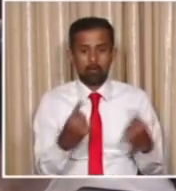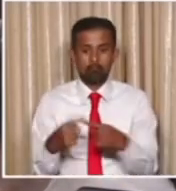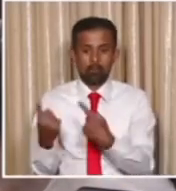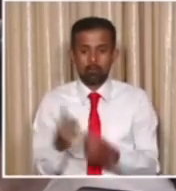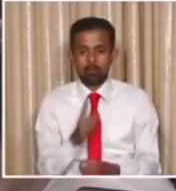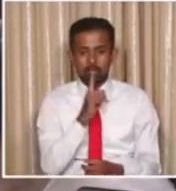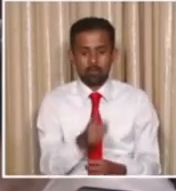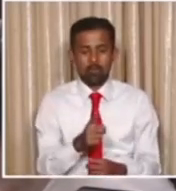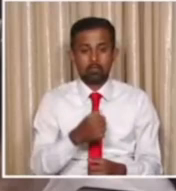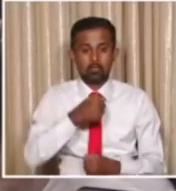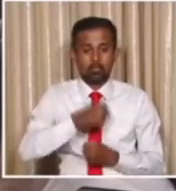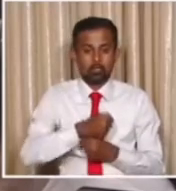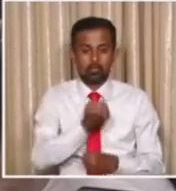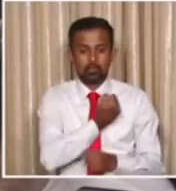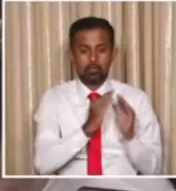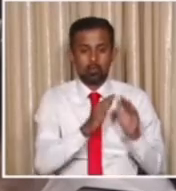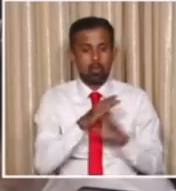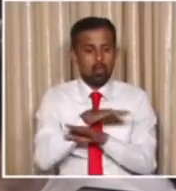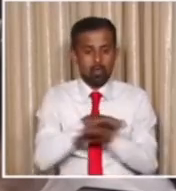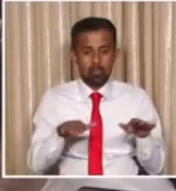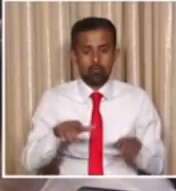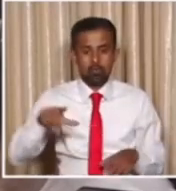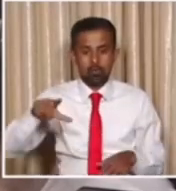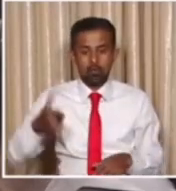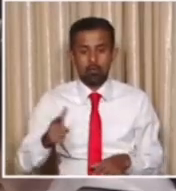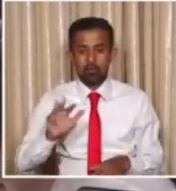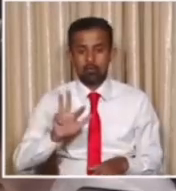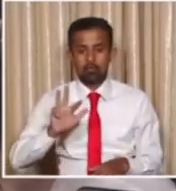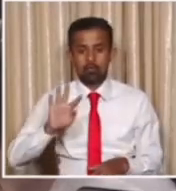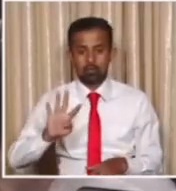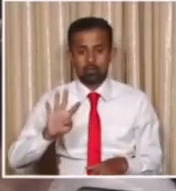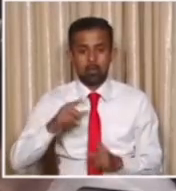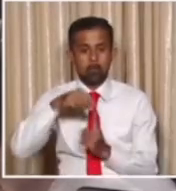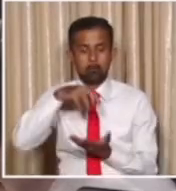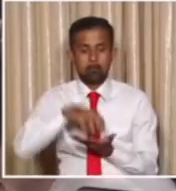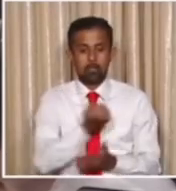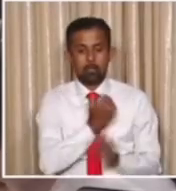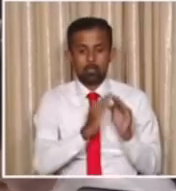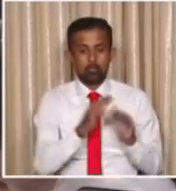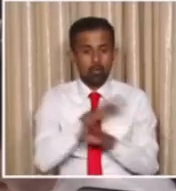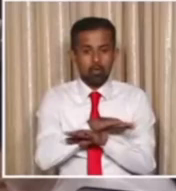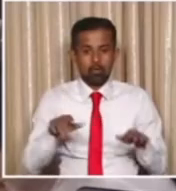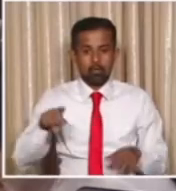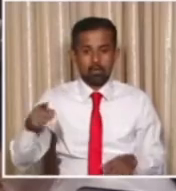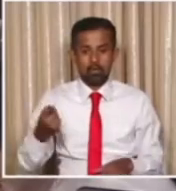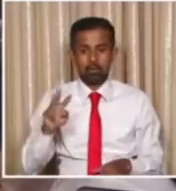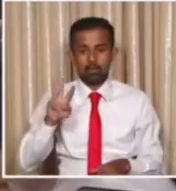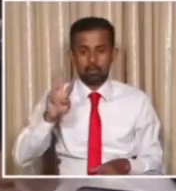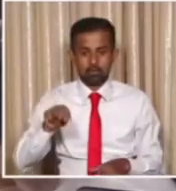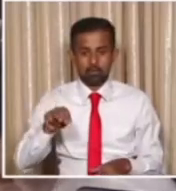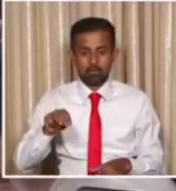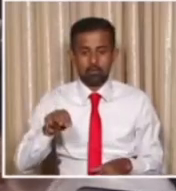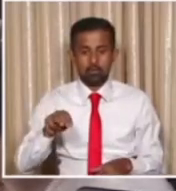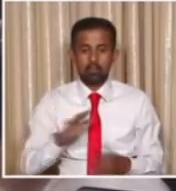දැක්වේ. මධ්‍යම රජයේ රෝහල් වල ඇඳන් සංඛ්‍යාව 794යි, පළාත් සභා රෝහල් වල ඇඳන් 130යි. මෙම රෝහල් වල